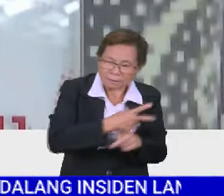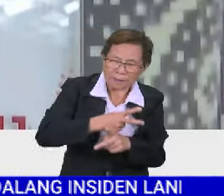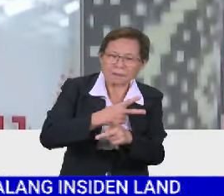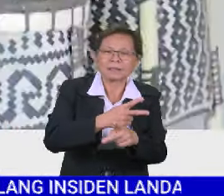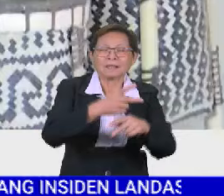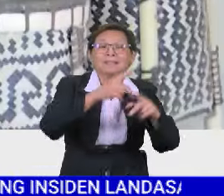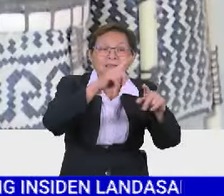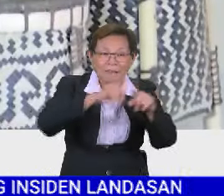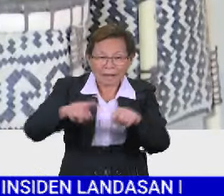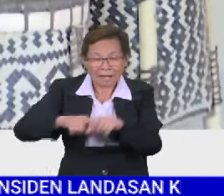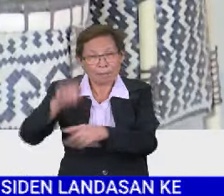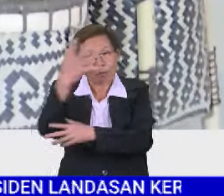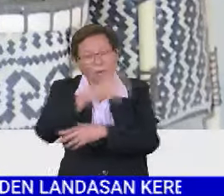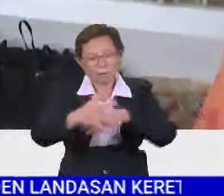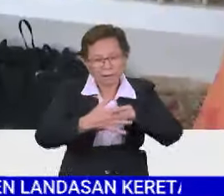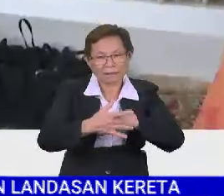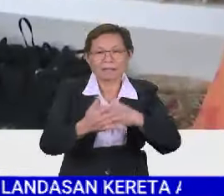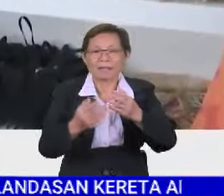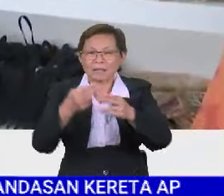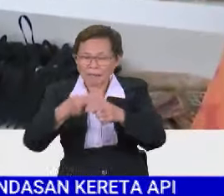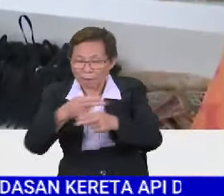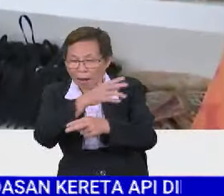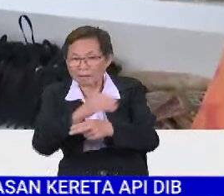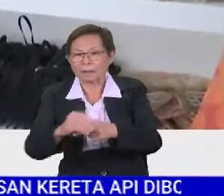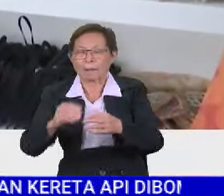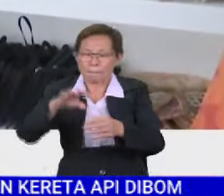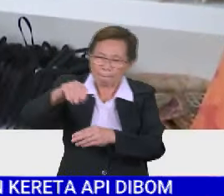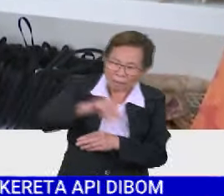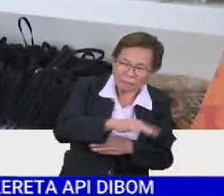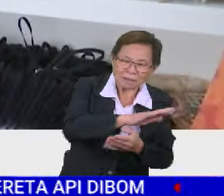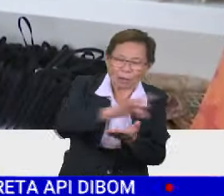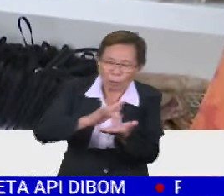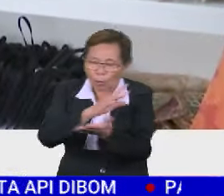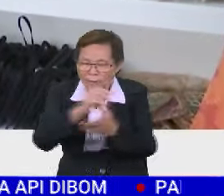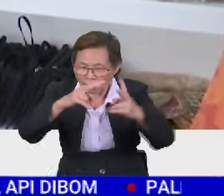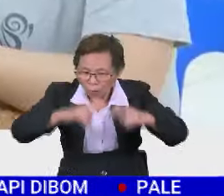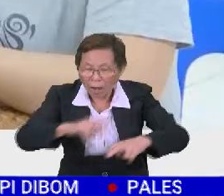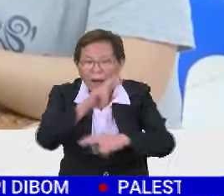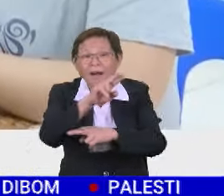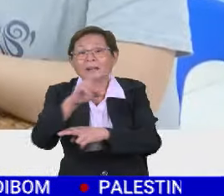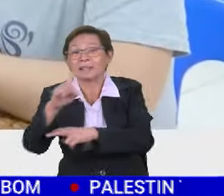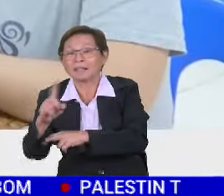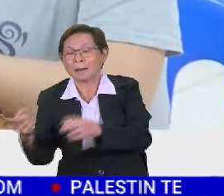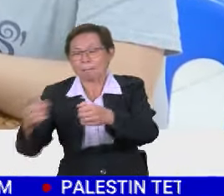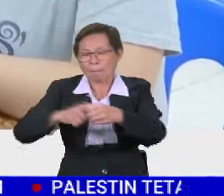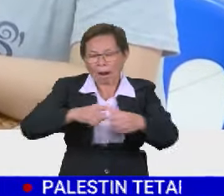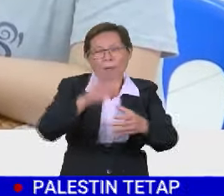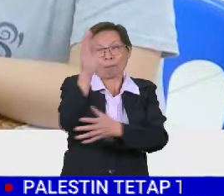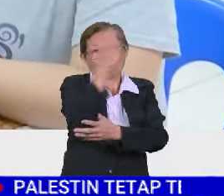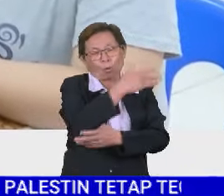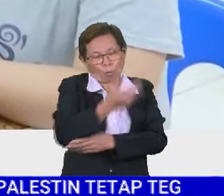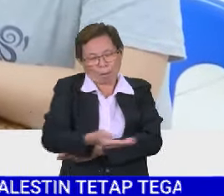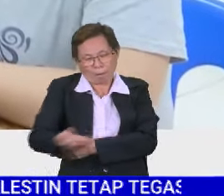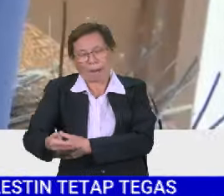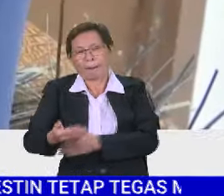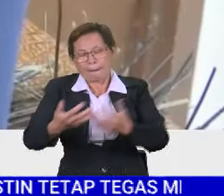teknik penanaman pembacaan dan perawatan menjalankan kajian dan penyelidikan mengenai bahan produk